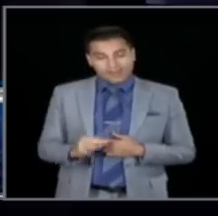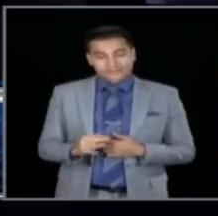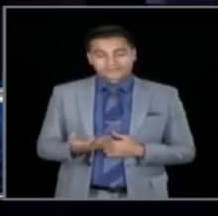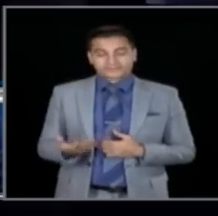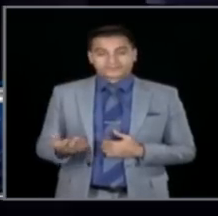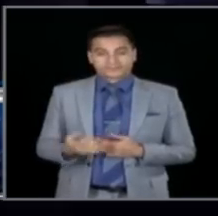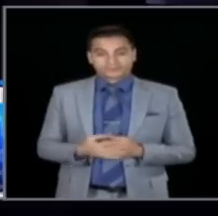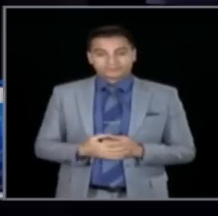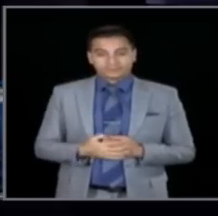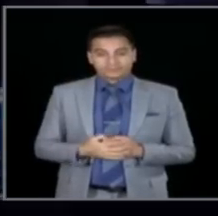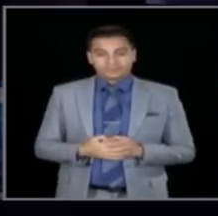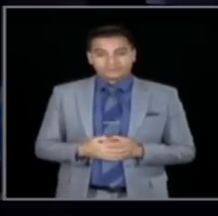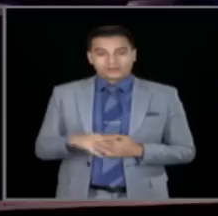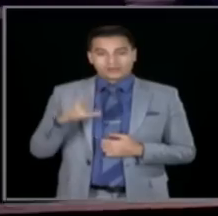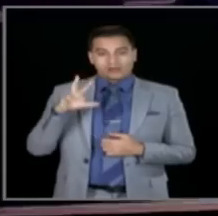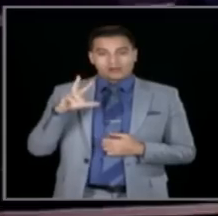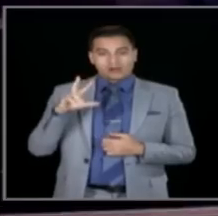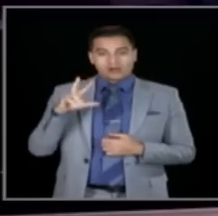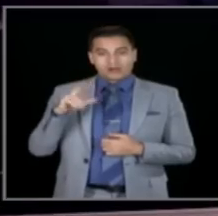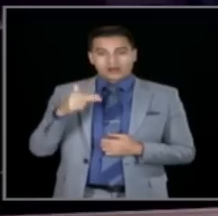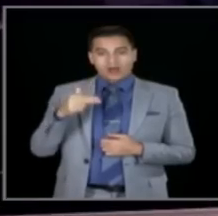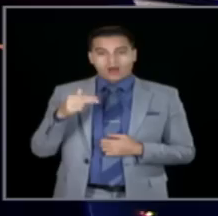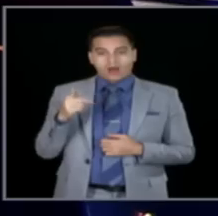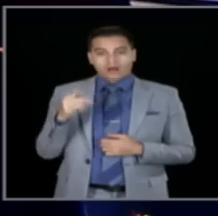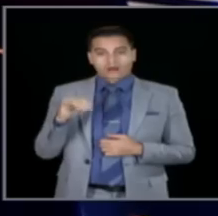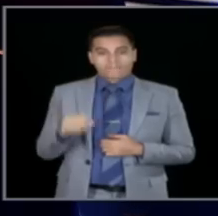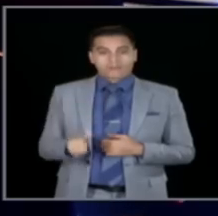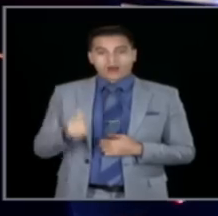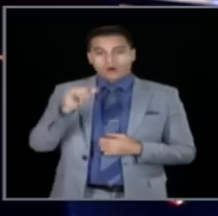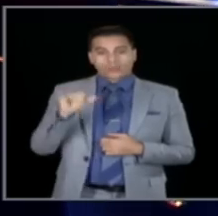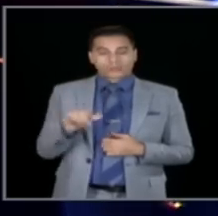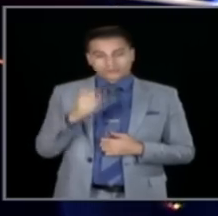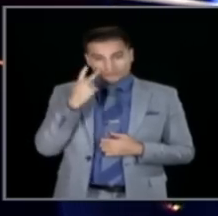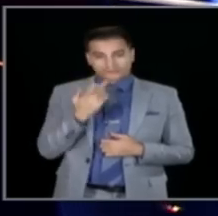كده. الغرباوي، تفضل يا محمد.